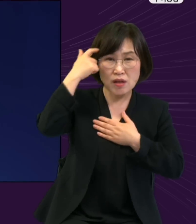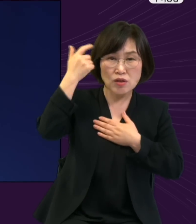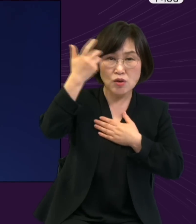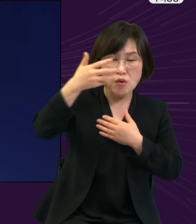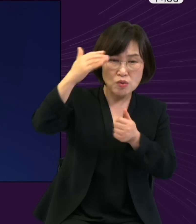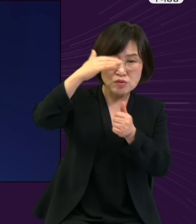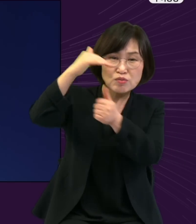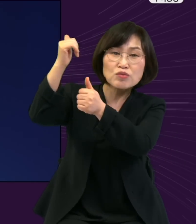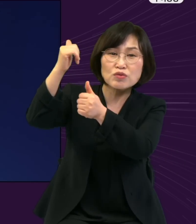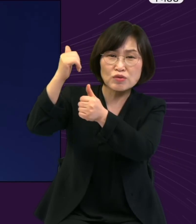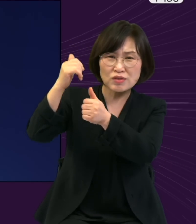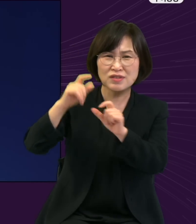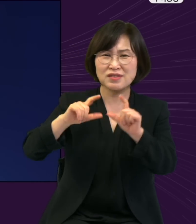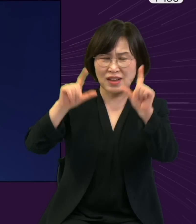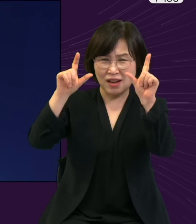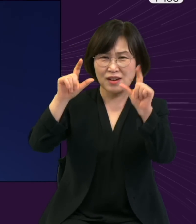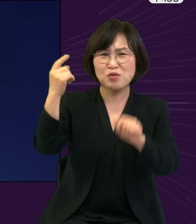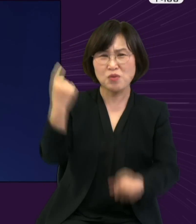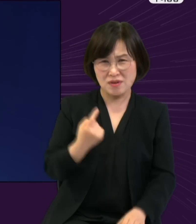거예요.